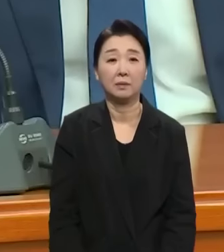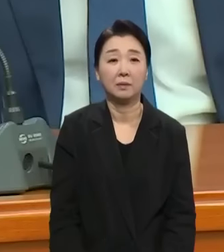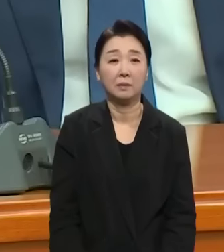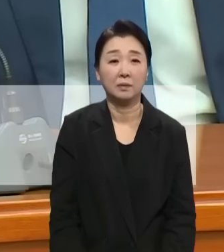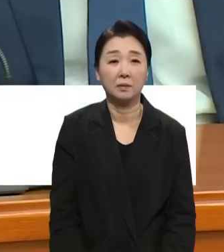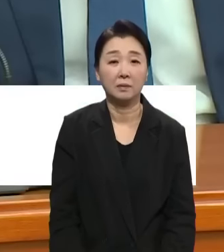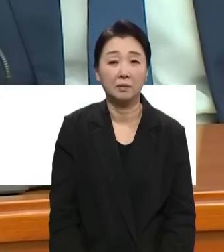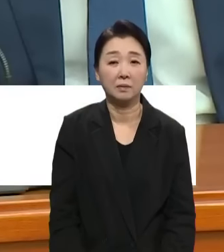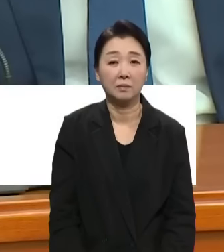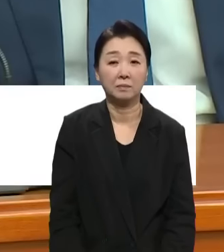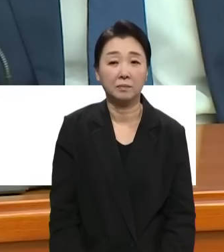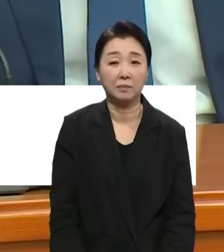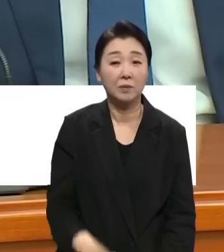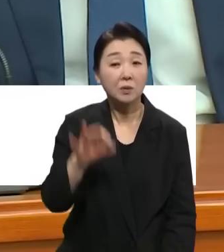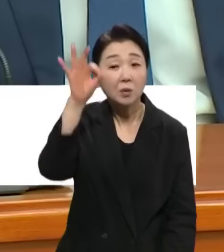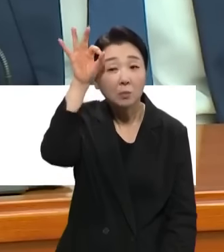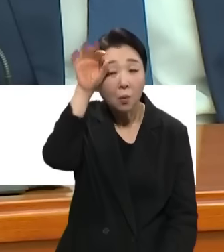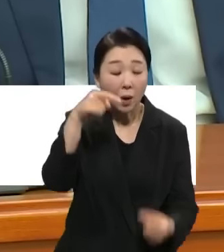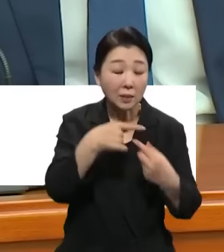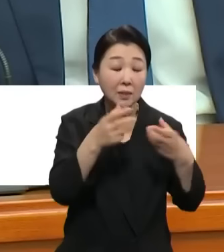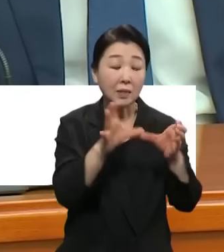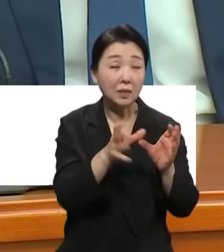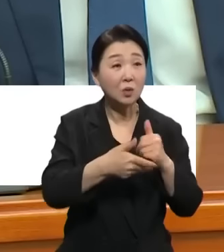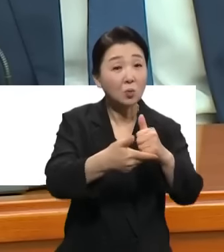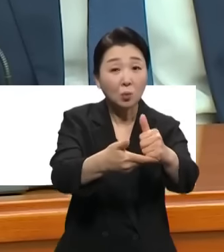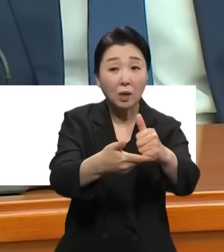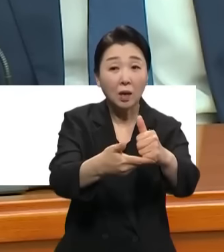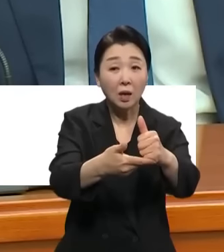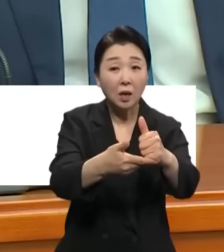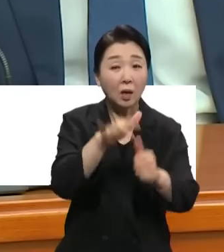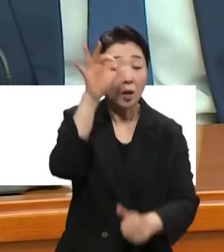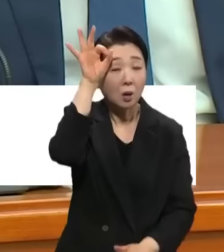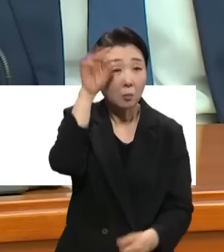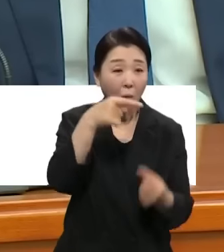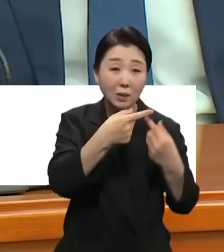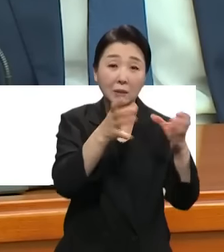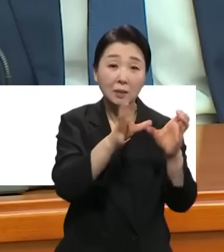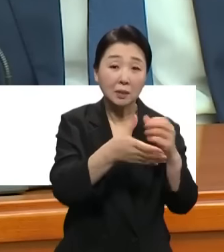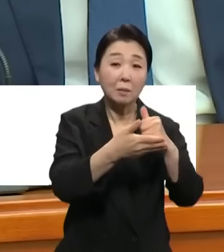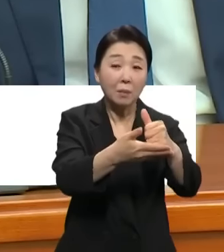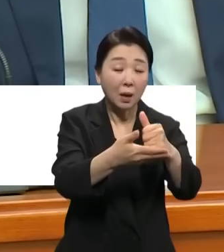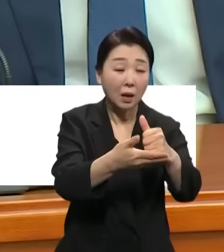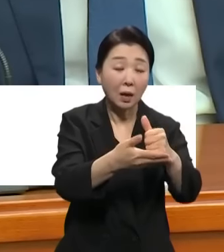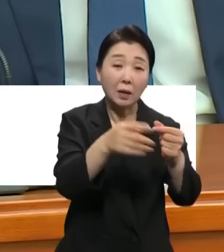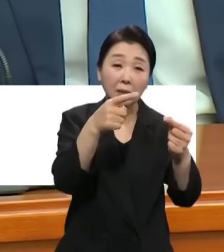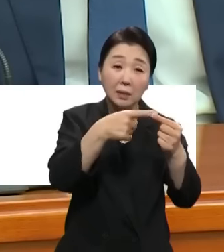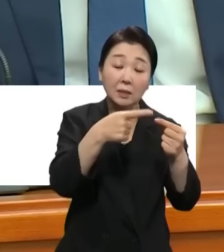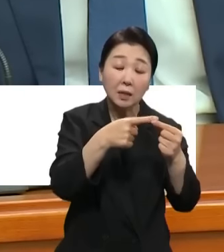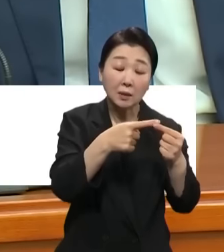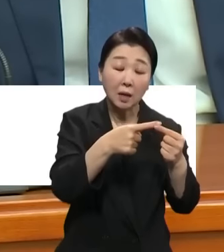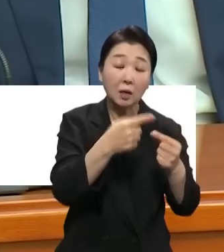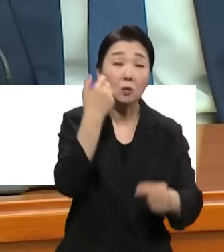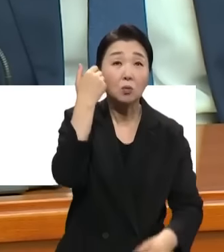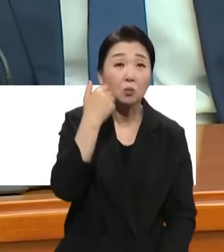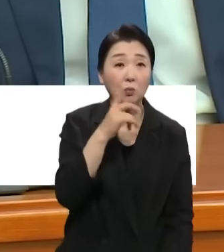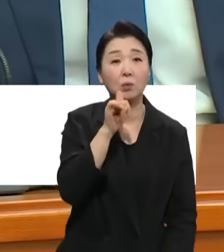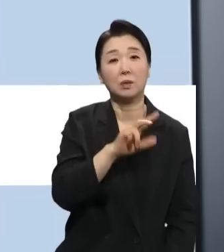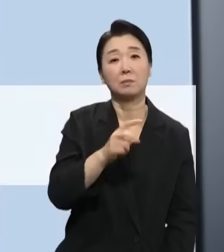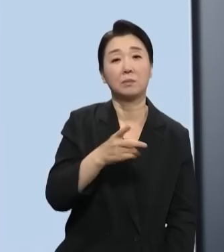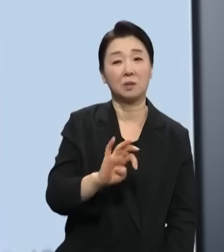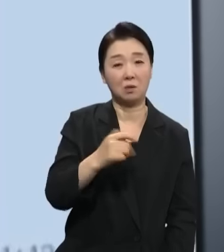포항 1사단에서 초대한답니다. 포항 1사단 사단장은 누굽니까?